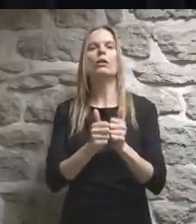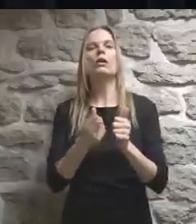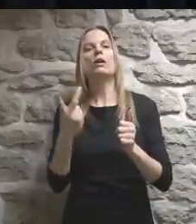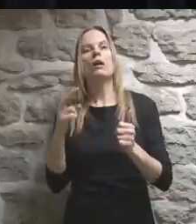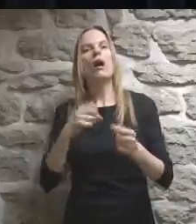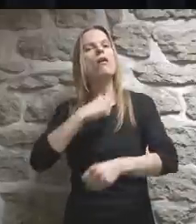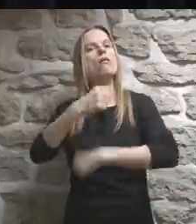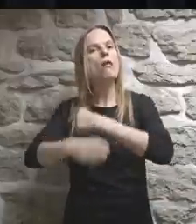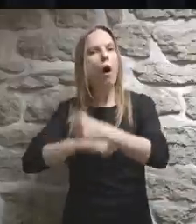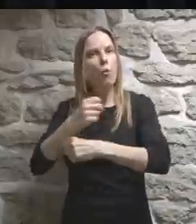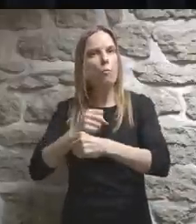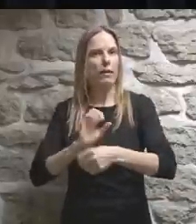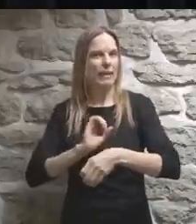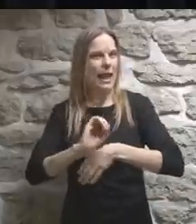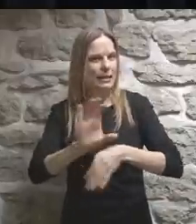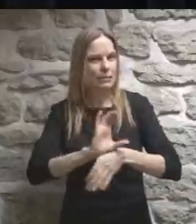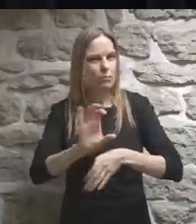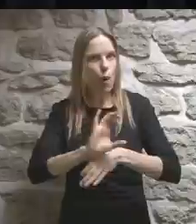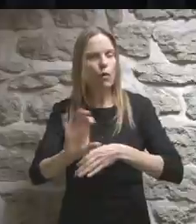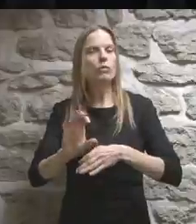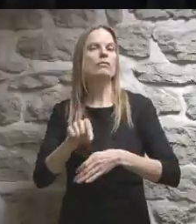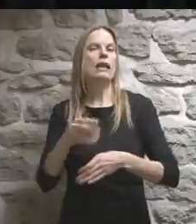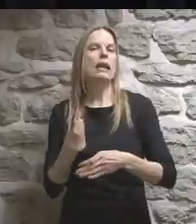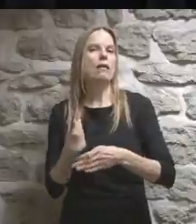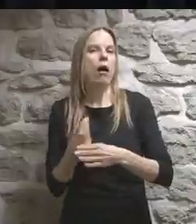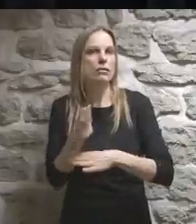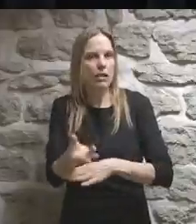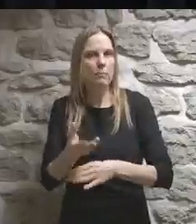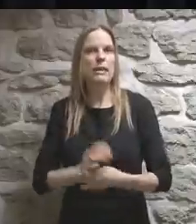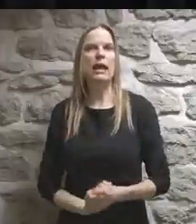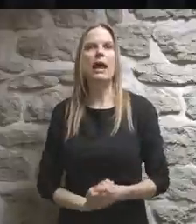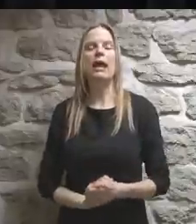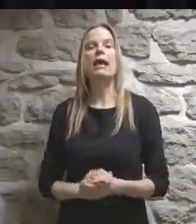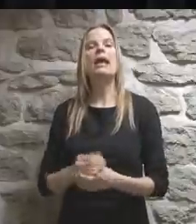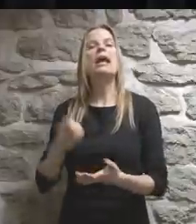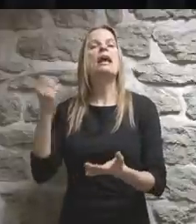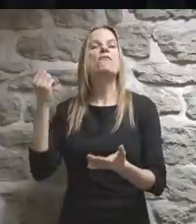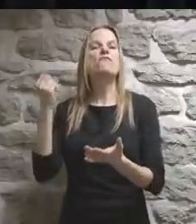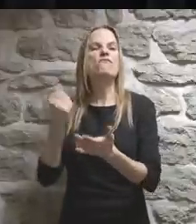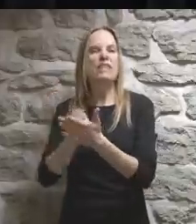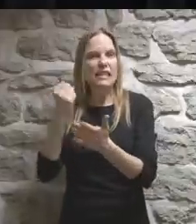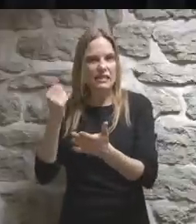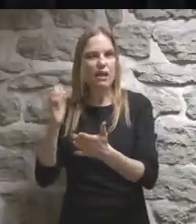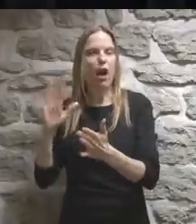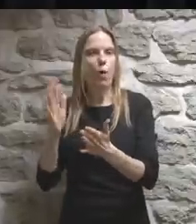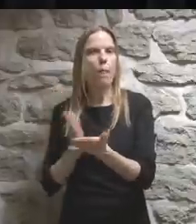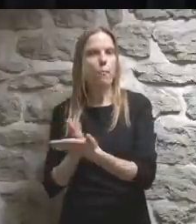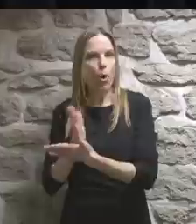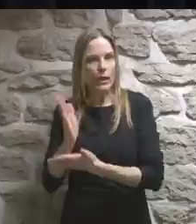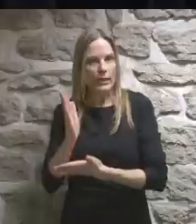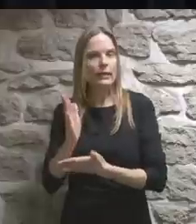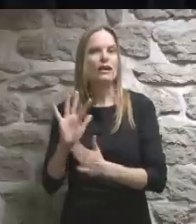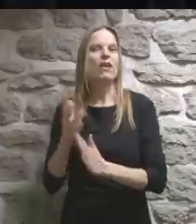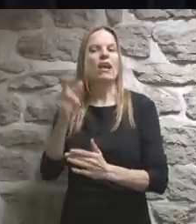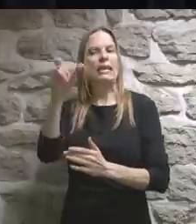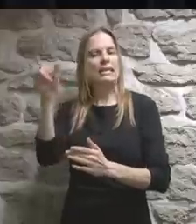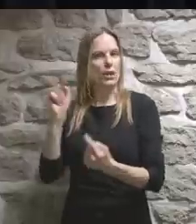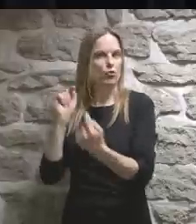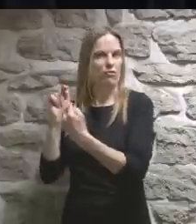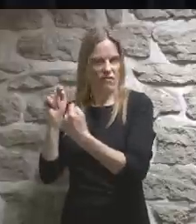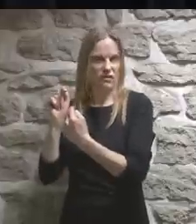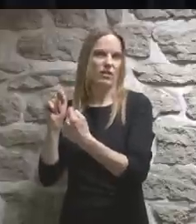kaupade eksport, ekspordi finanseerimine, ka viisapoliitika, isikute vastased